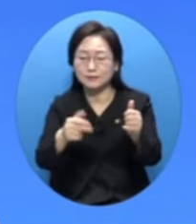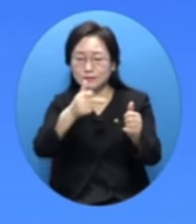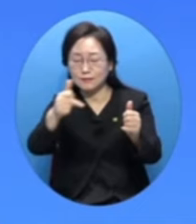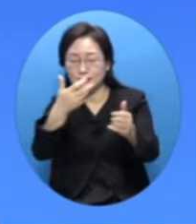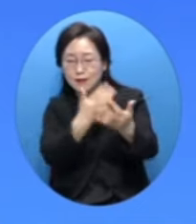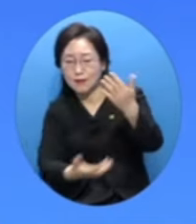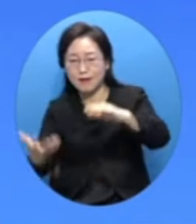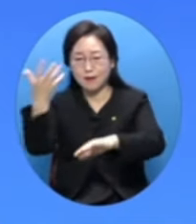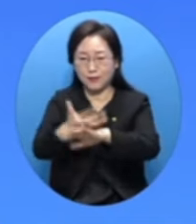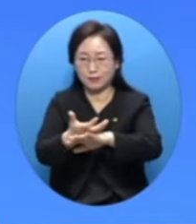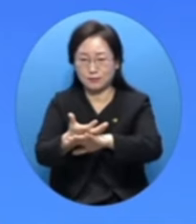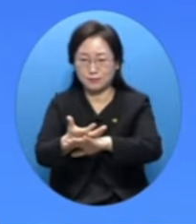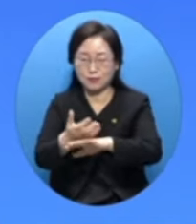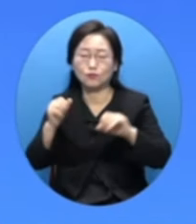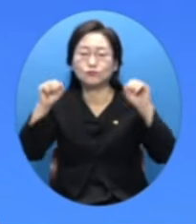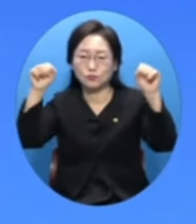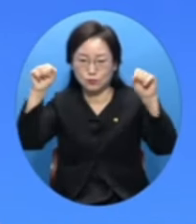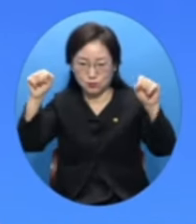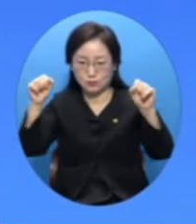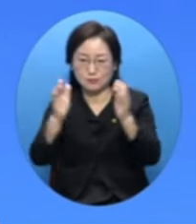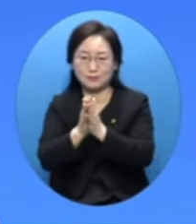대개혁운동을 벌였습니다.